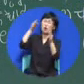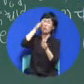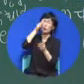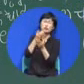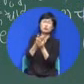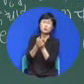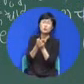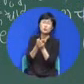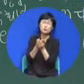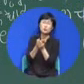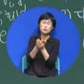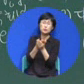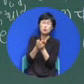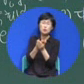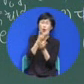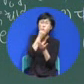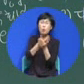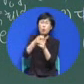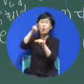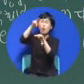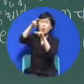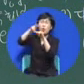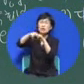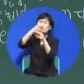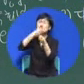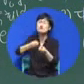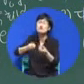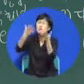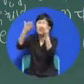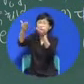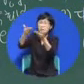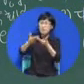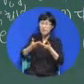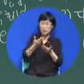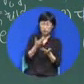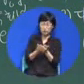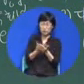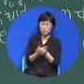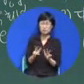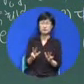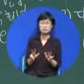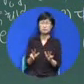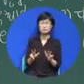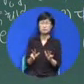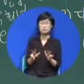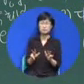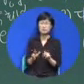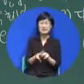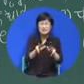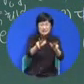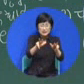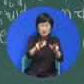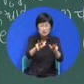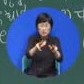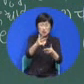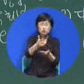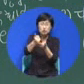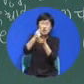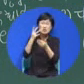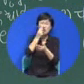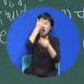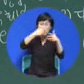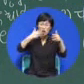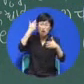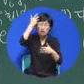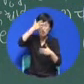The time where you opened up the doors of heaven. 보좌의 역사 일어나는 시간이 되게 해 주옵소서. And the time where you work at the throne of heaven. 이 시간에 주의